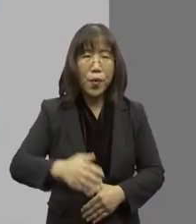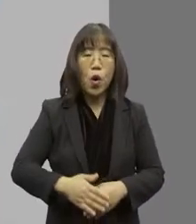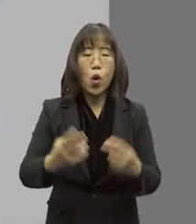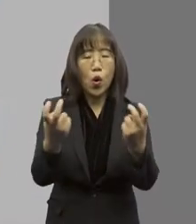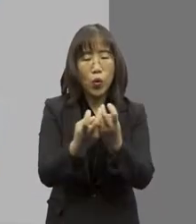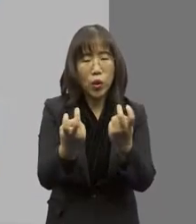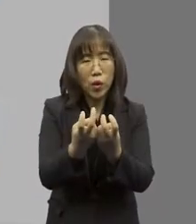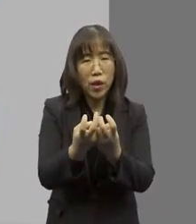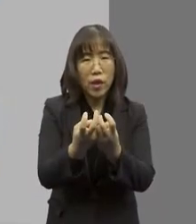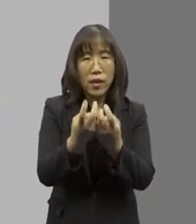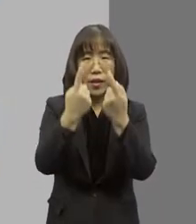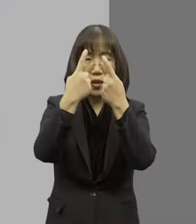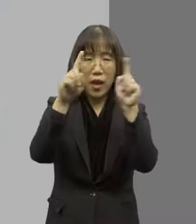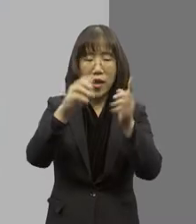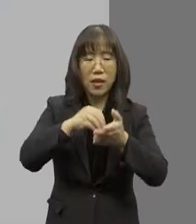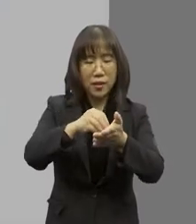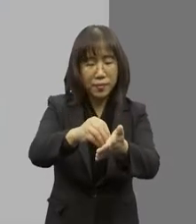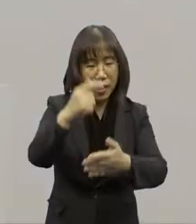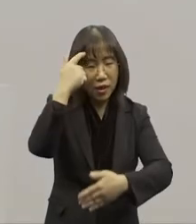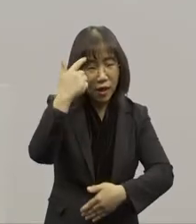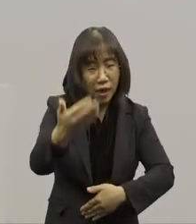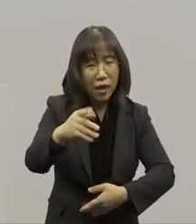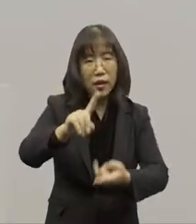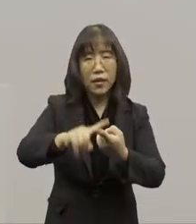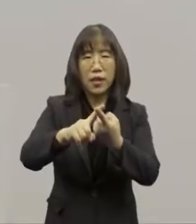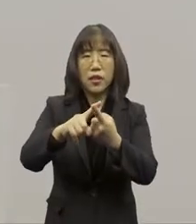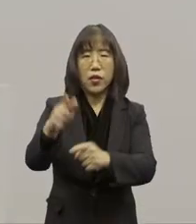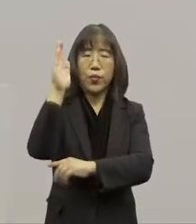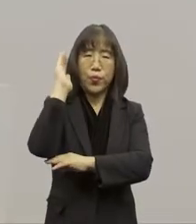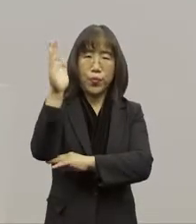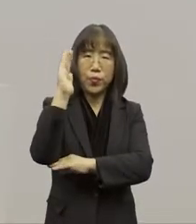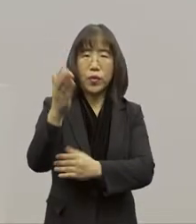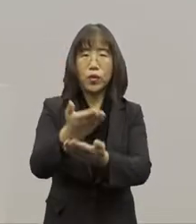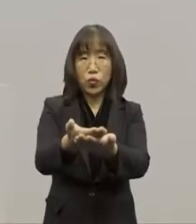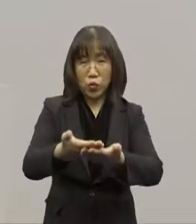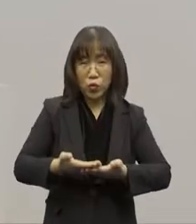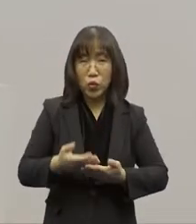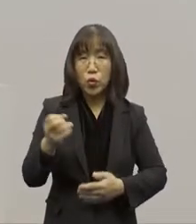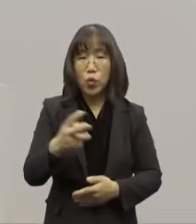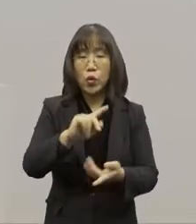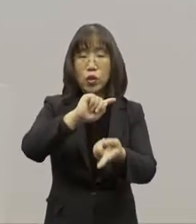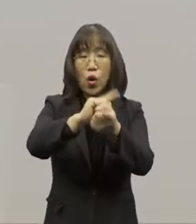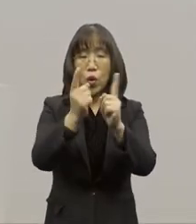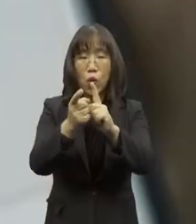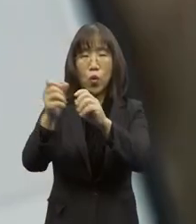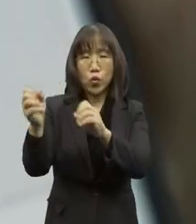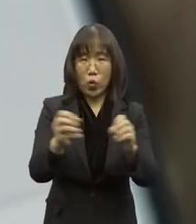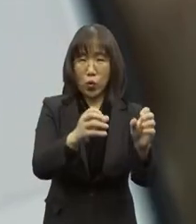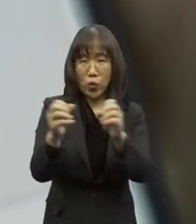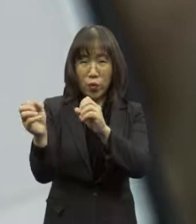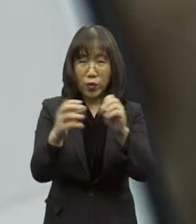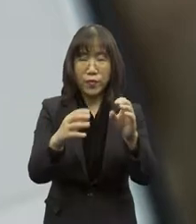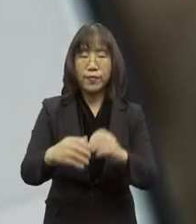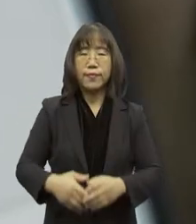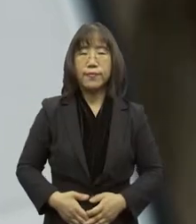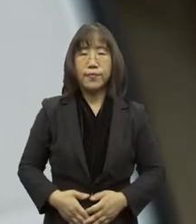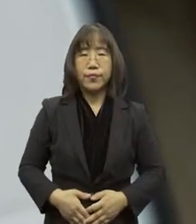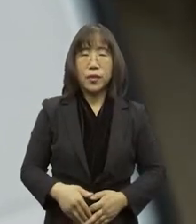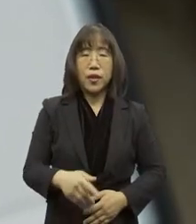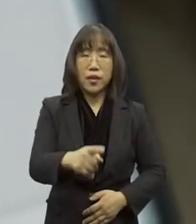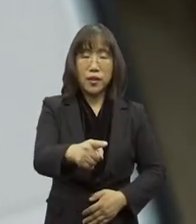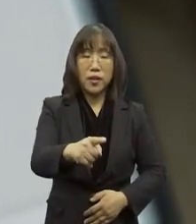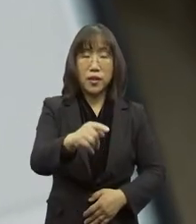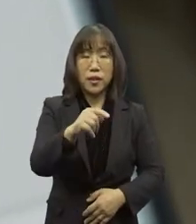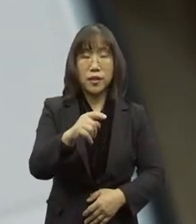전략, 성적대별 지원 경향 분석 등의 강의를 진행합니다. 또 댓글을 통해 실시간 소통하며